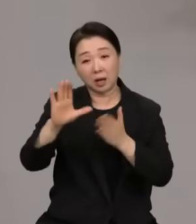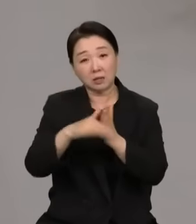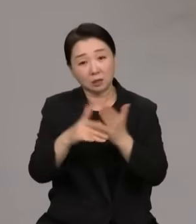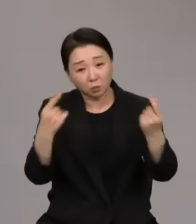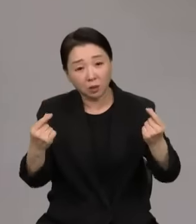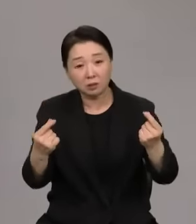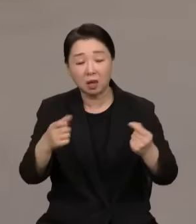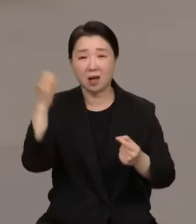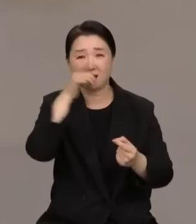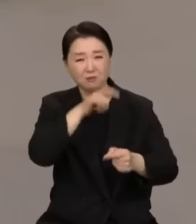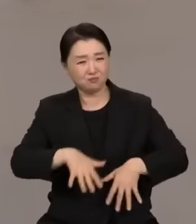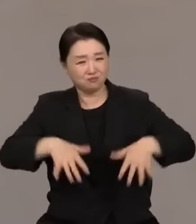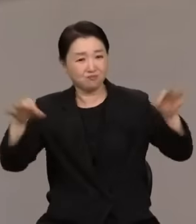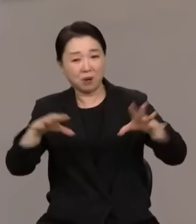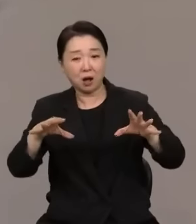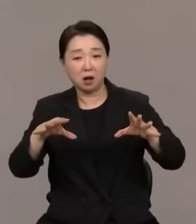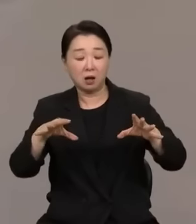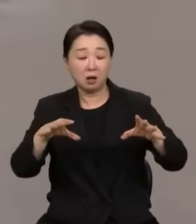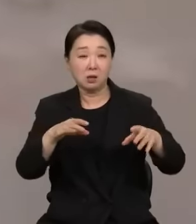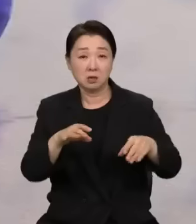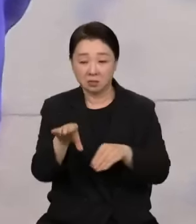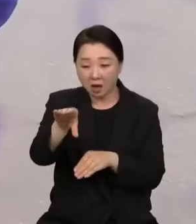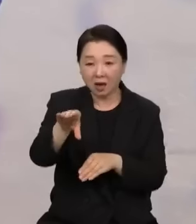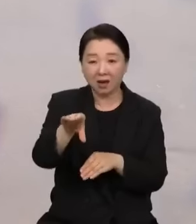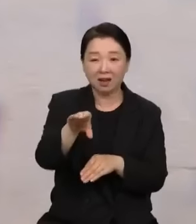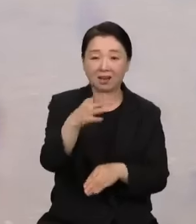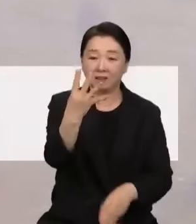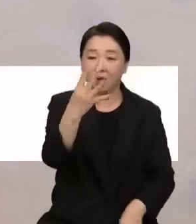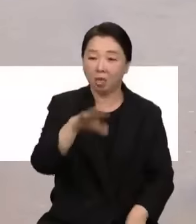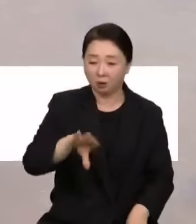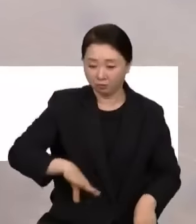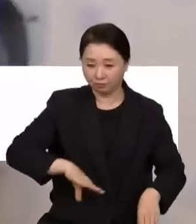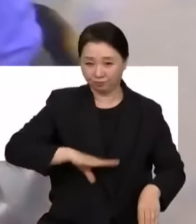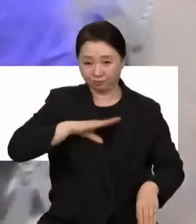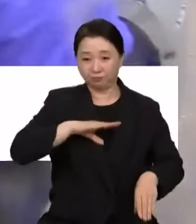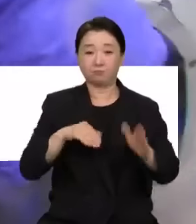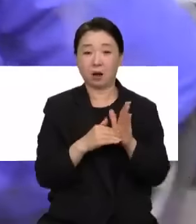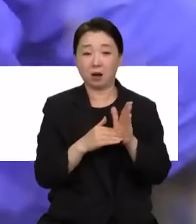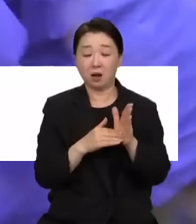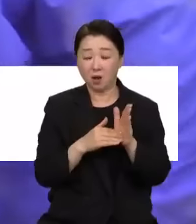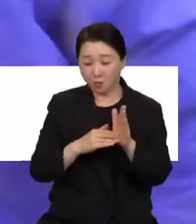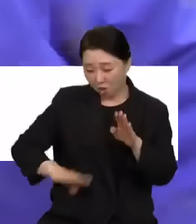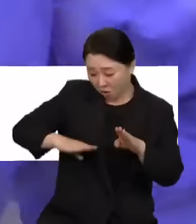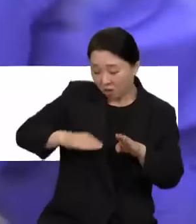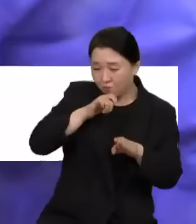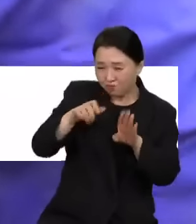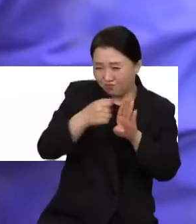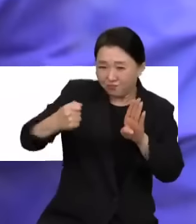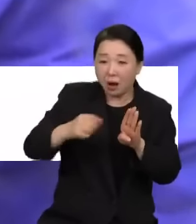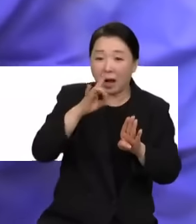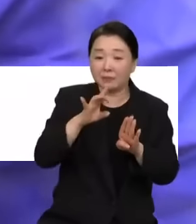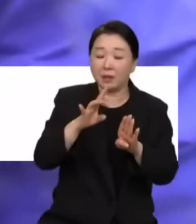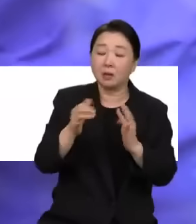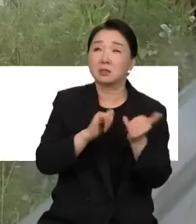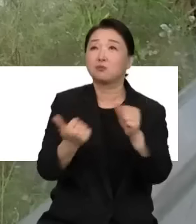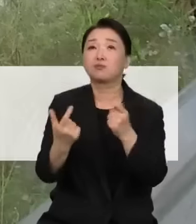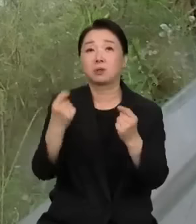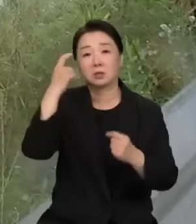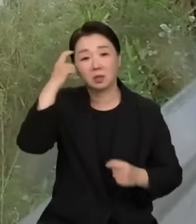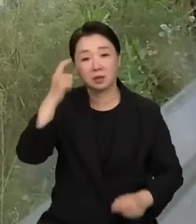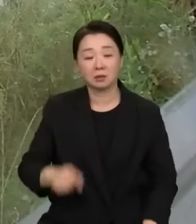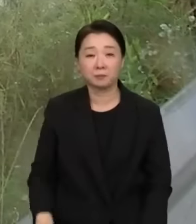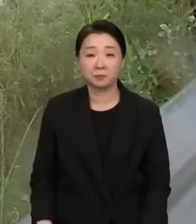갑자기 불어난 물에 차량 4대가 잠겼습니다. 물은 허리까지 차더라고요. 문이 안 열렸어요. 이거 사람이 이러다가도 죽겠구나는